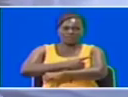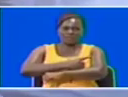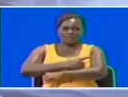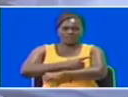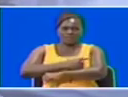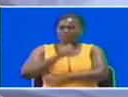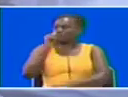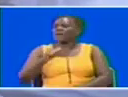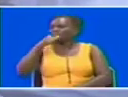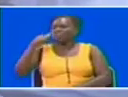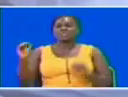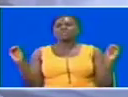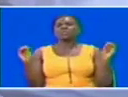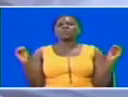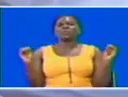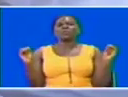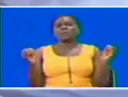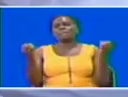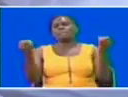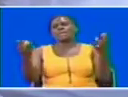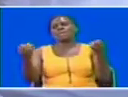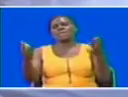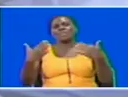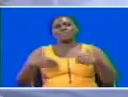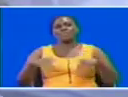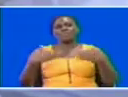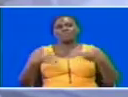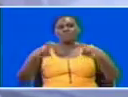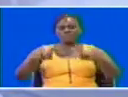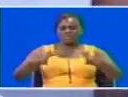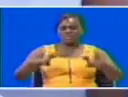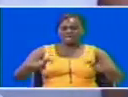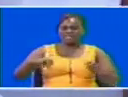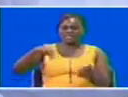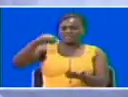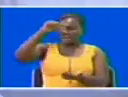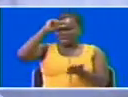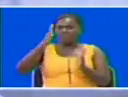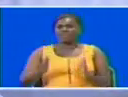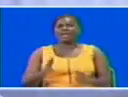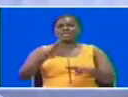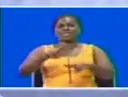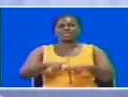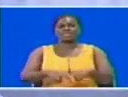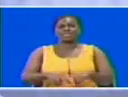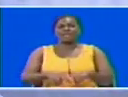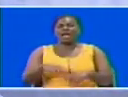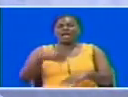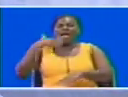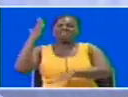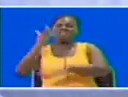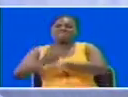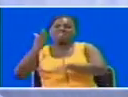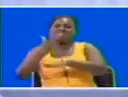siri. Kuna watu wengi ambao wanatafuta viti vya ugavana na wameshikilia viti bandia,